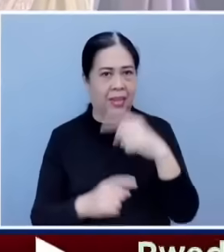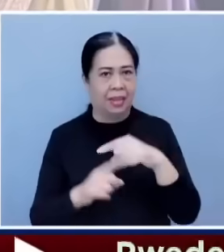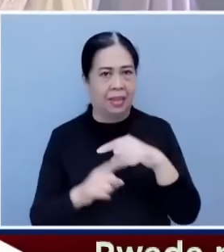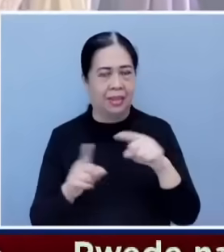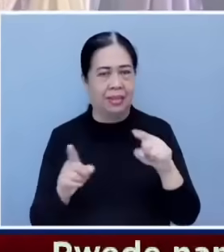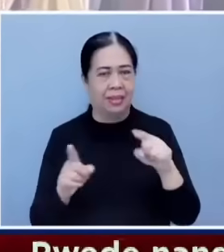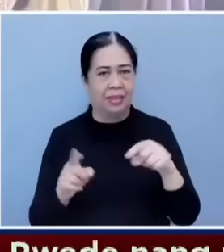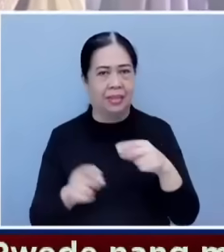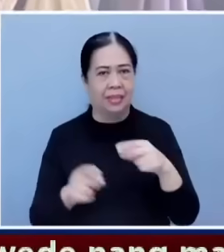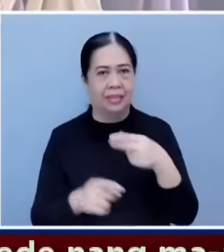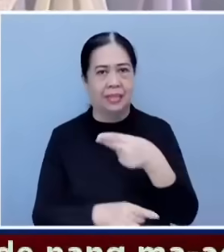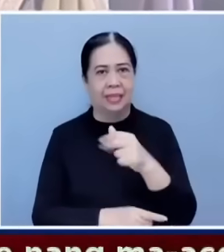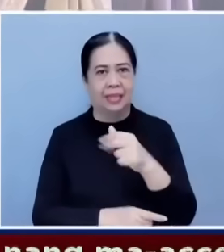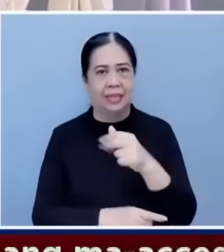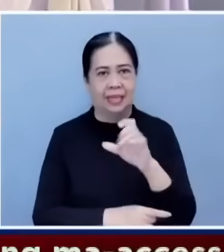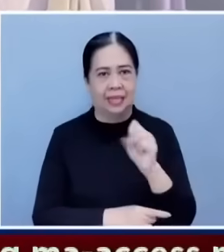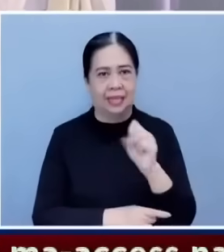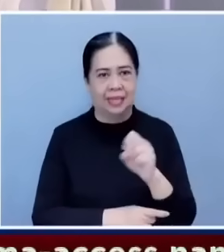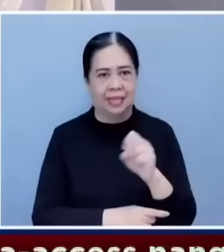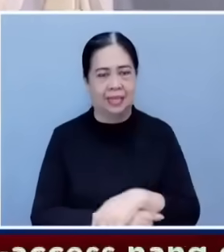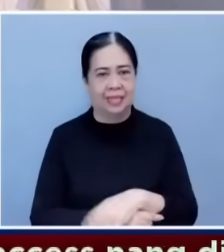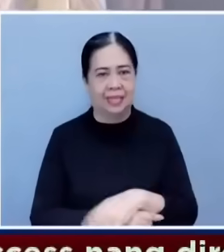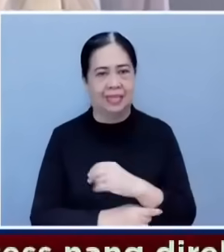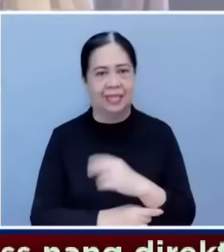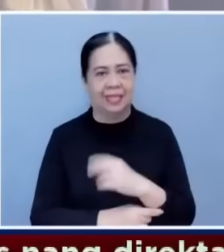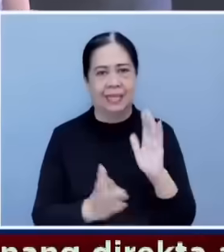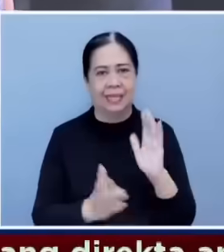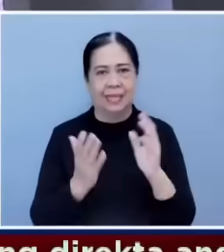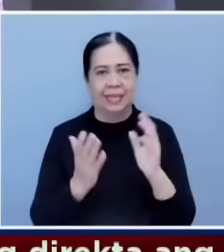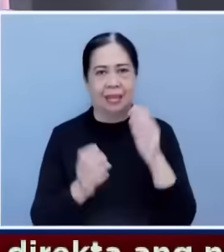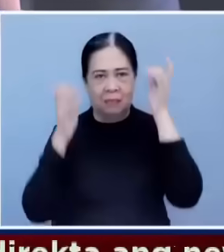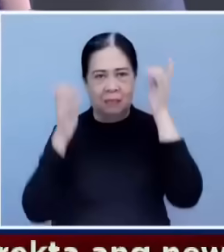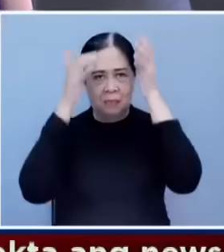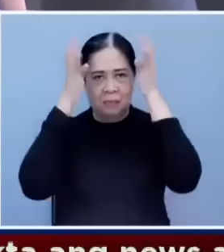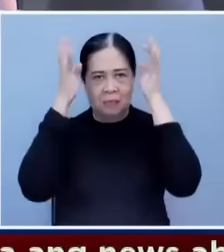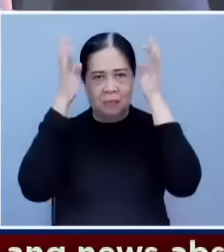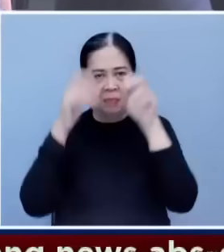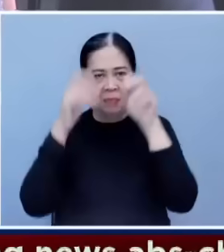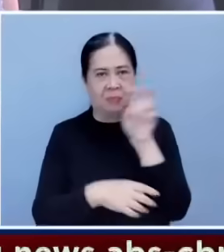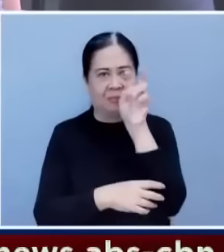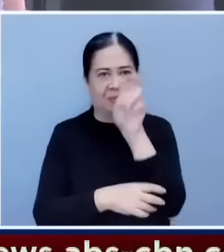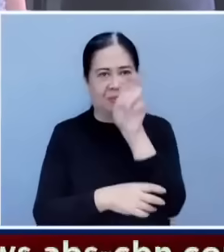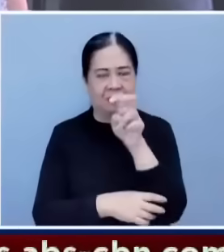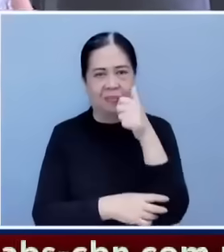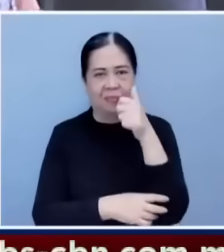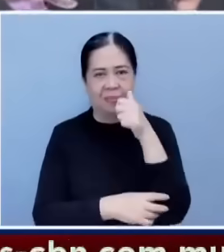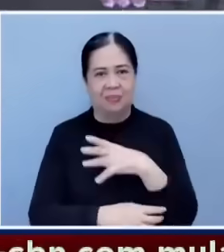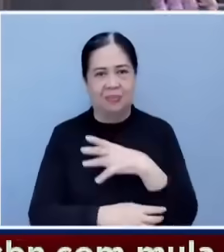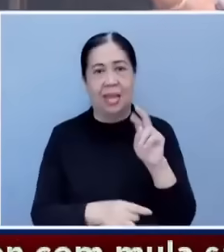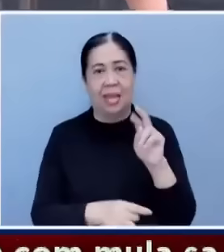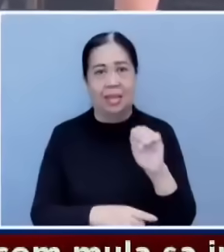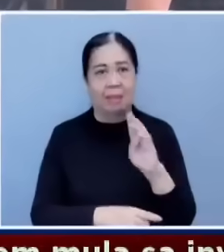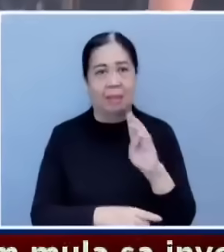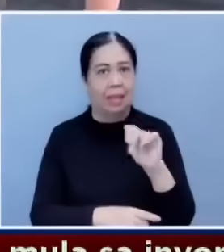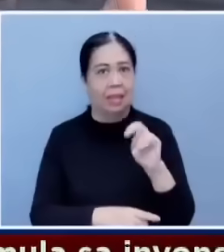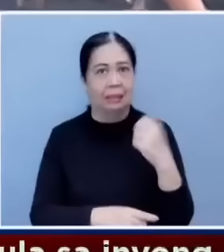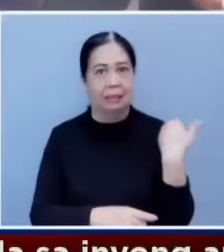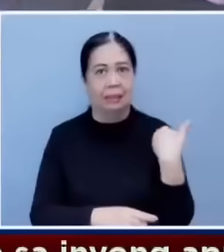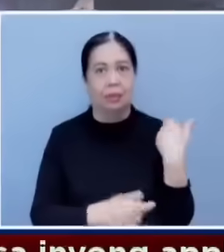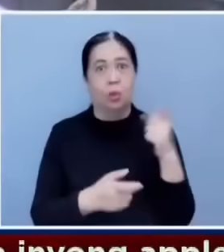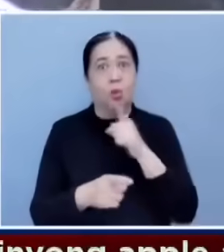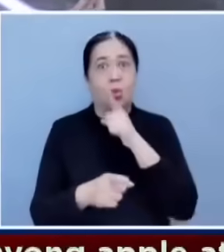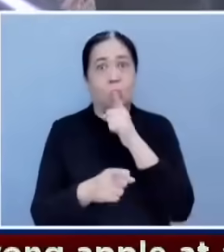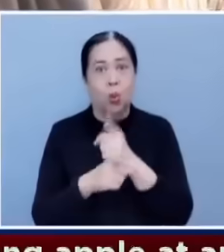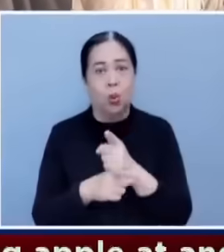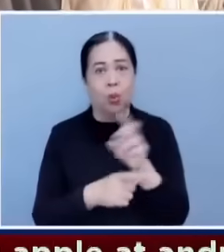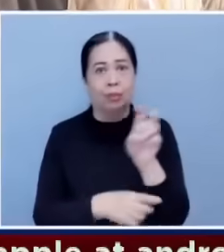Chief Filomeno na nag-alam Medusa, ang babaeng ahas. Pero si Andrea Brillantes ang may bit-bit na tunay na